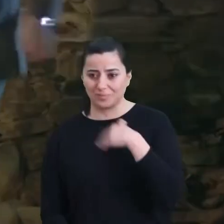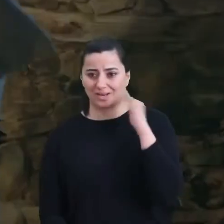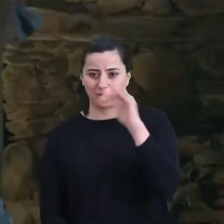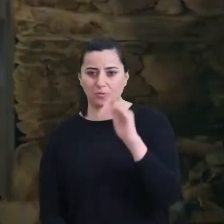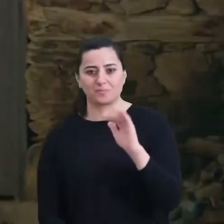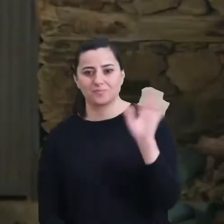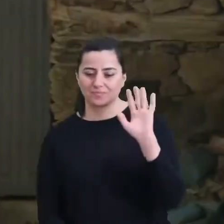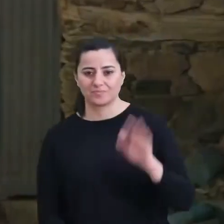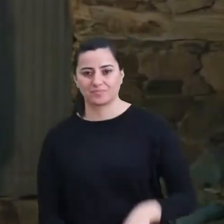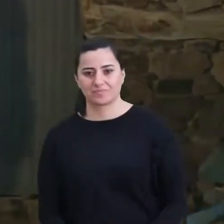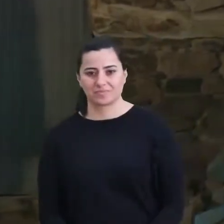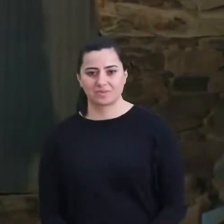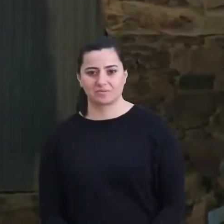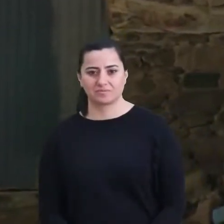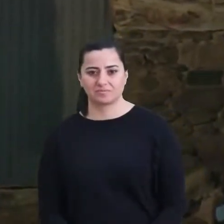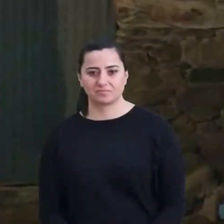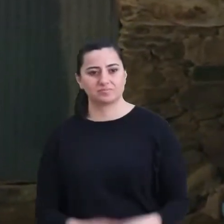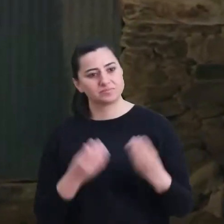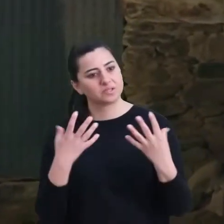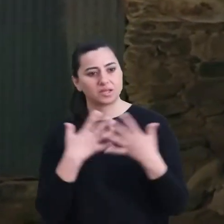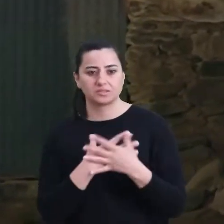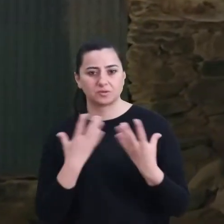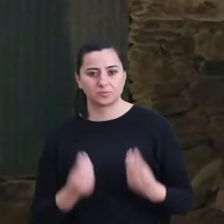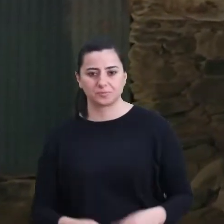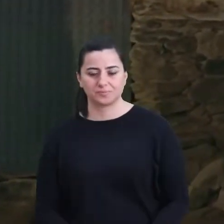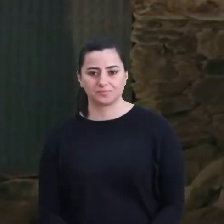geliyorum. Hayırlı geceler. Hayırlı geceler.